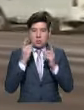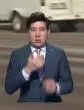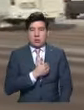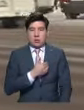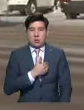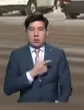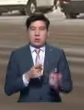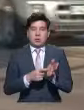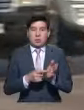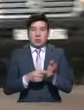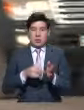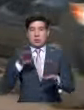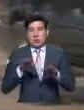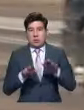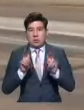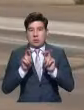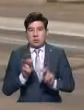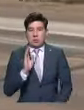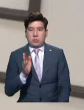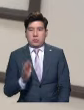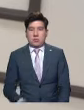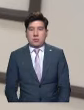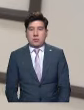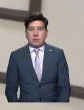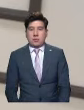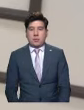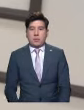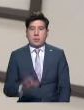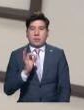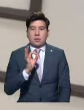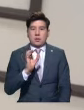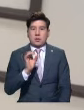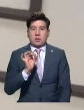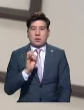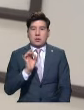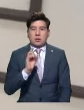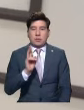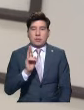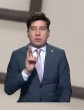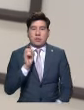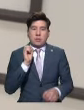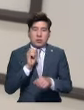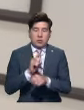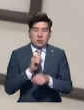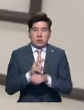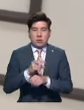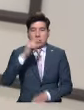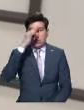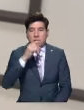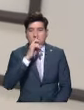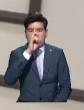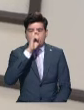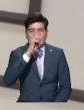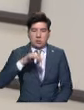іске қатысы бар күдіктілер іздестіріледі. Осакаров ауданы прокурорының нұсқауы бойынша Қазақстан Республикасы